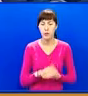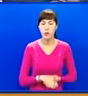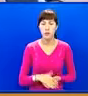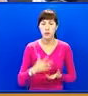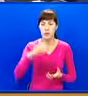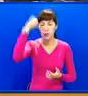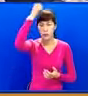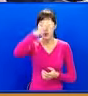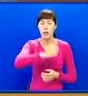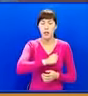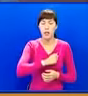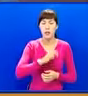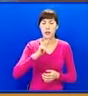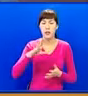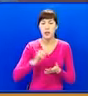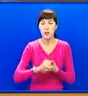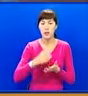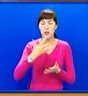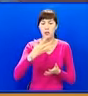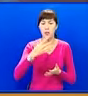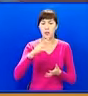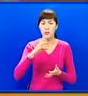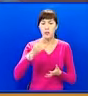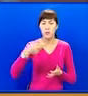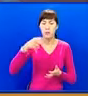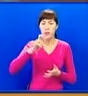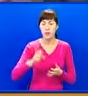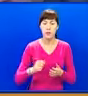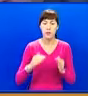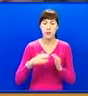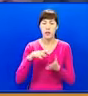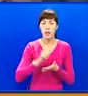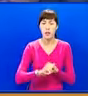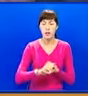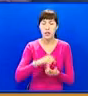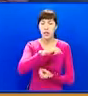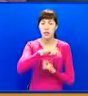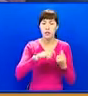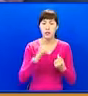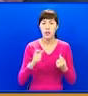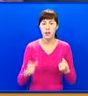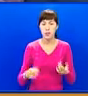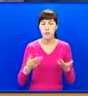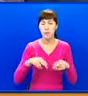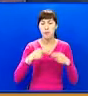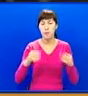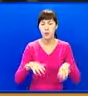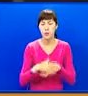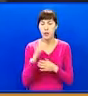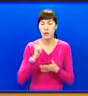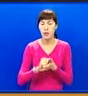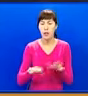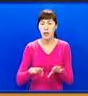жылда әскерилердің баспанасын жалға алу үшін 50 миллиард теңге жұмсалған. Бұл қаражат үйлерін жалға берген жеке кәсіпкерлердің қолында кетті. Енді жаңа құжатқа